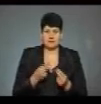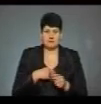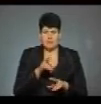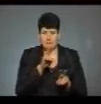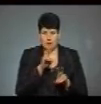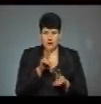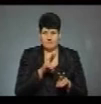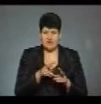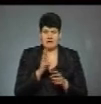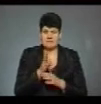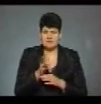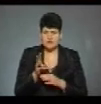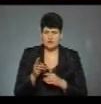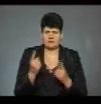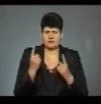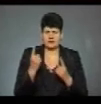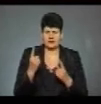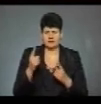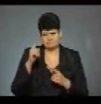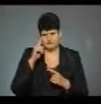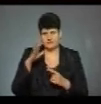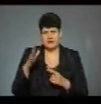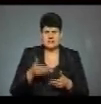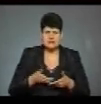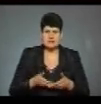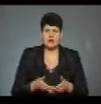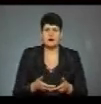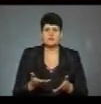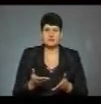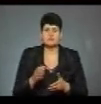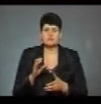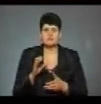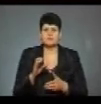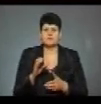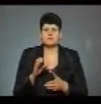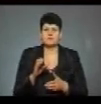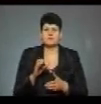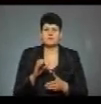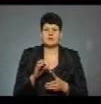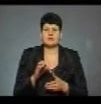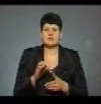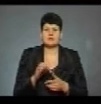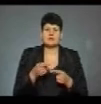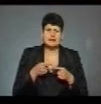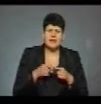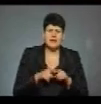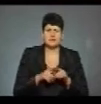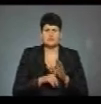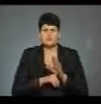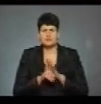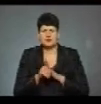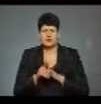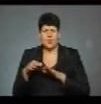продивлялися відео видатних саночників, удосконалювали свою їзду, техніку стартового